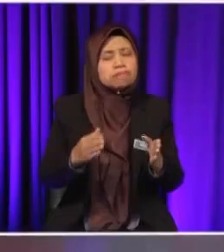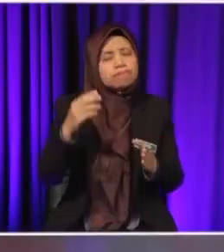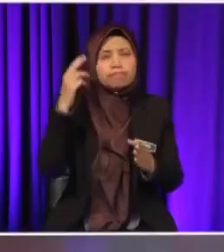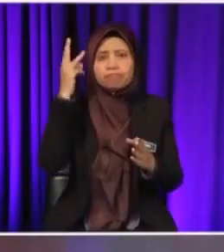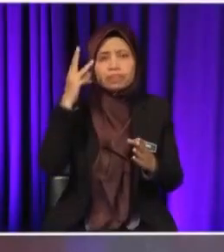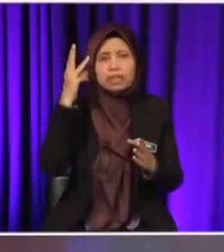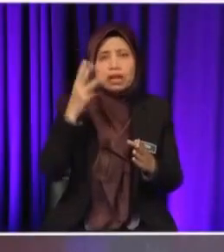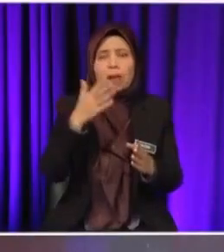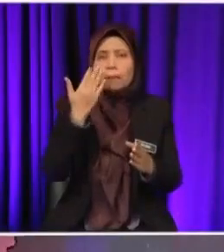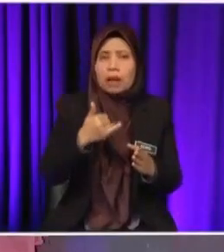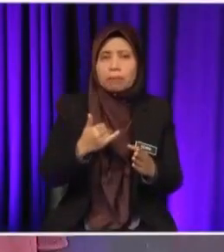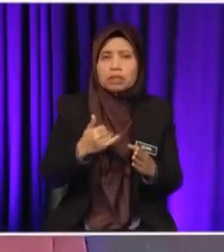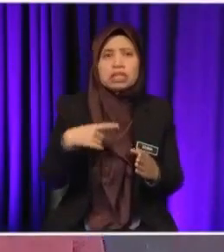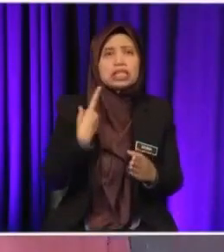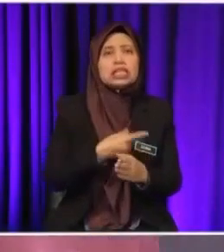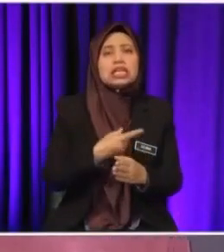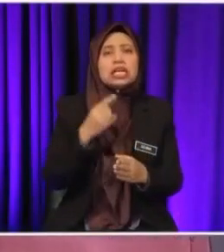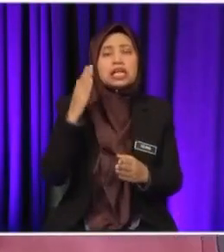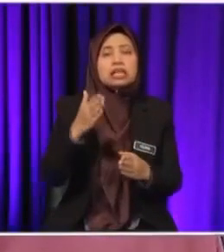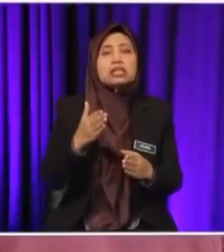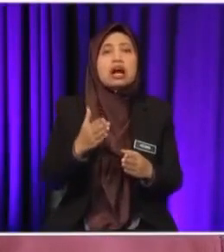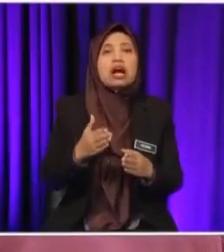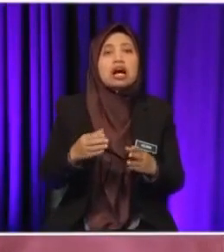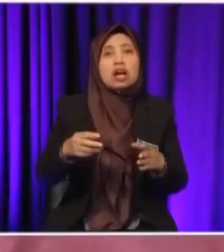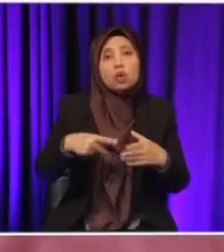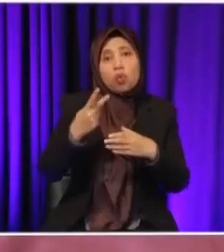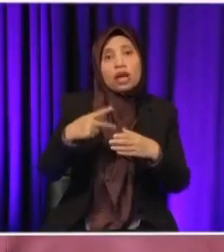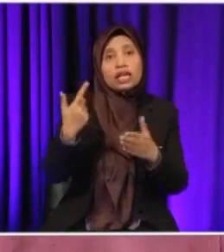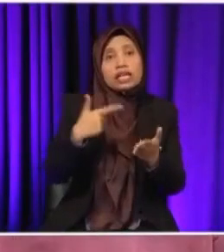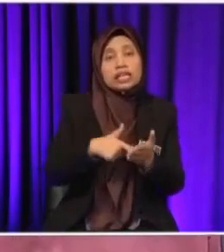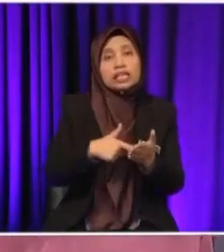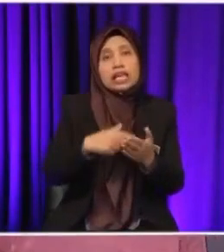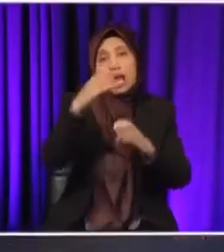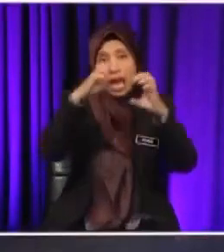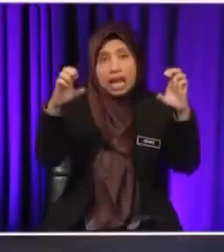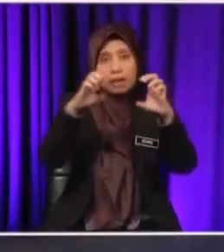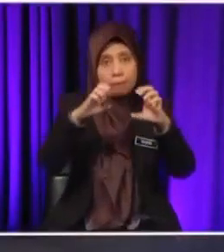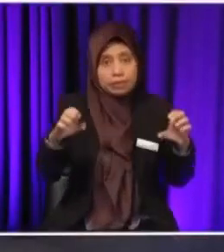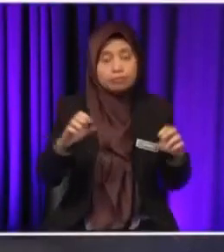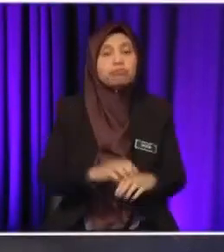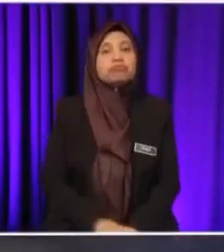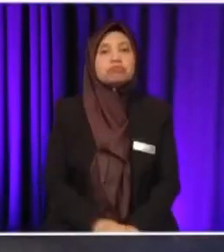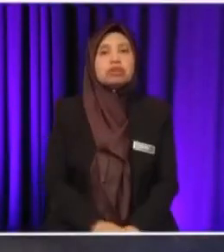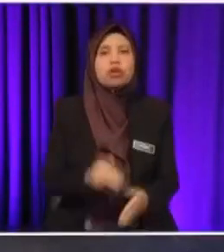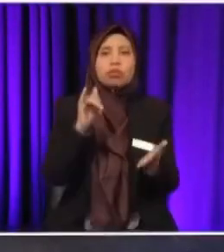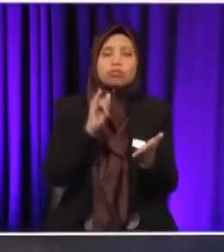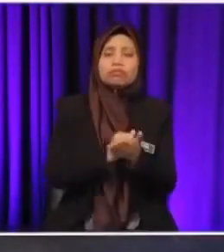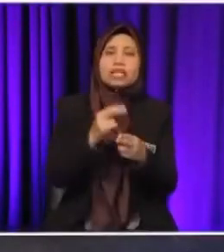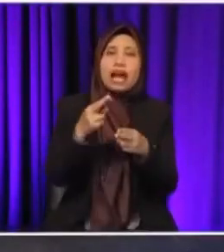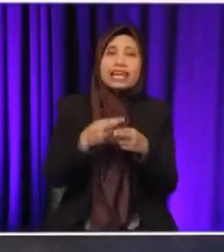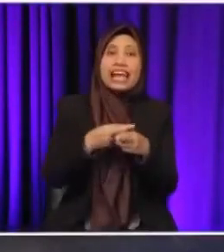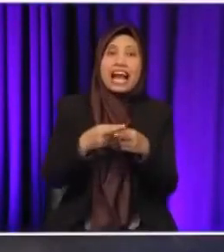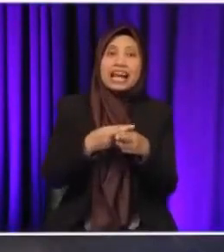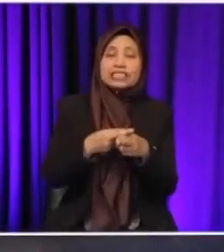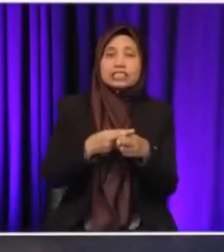kita akan kupas lagi beberapa elemen selepas ini. Baik cikgu, itu secara ringkas